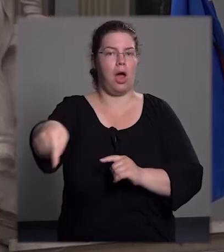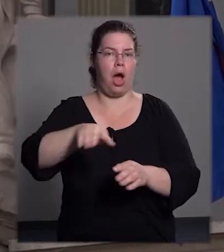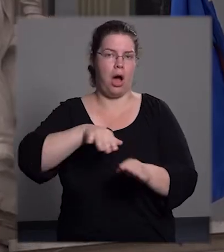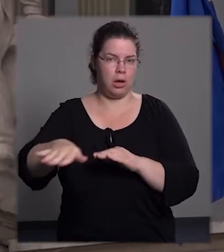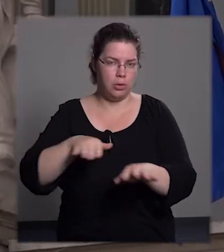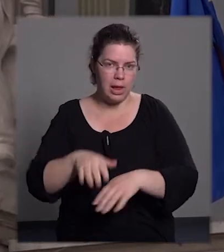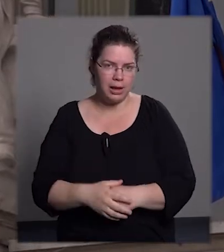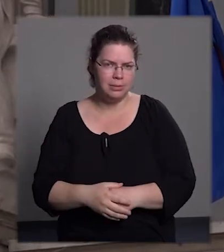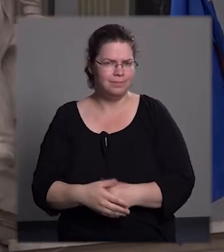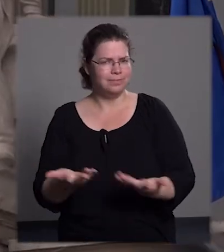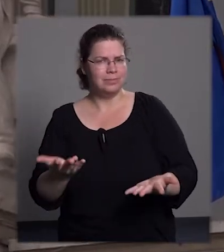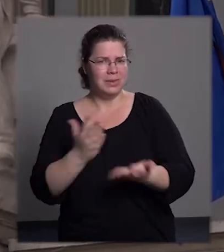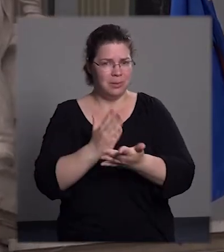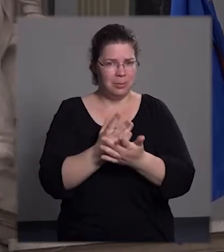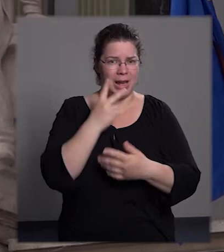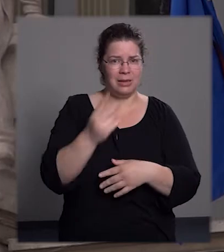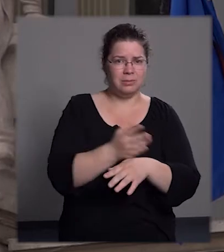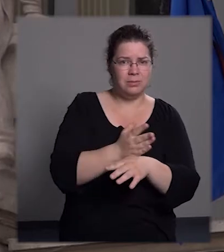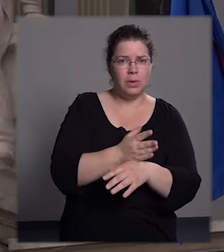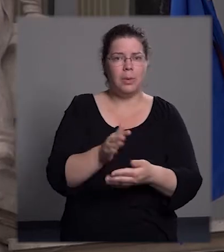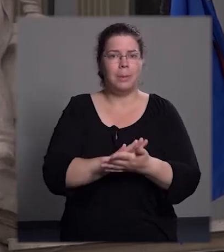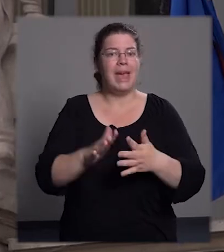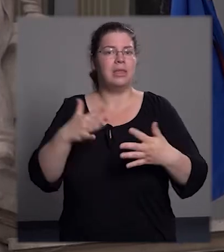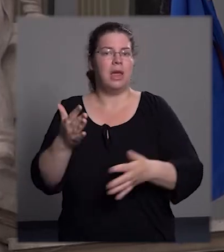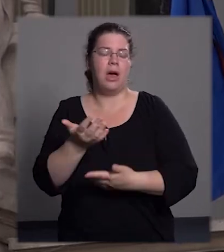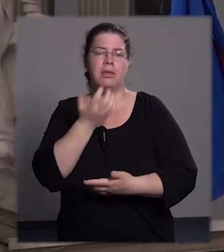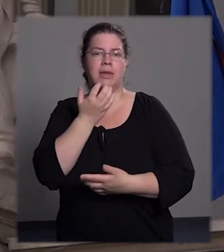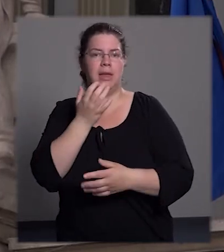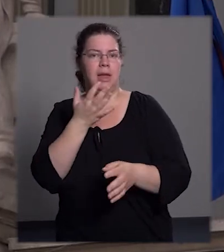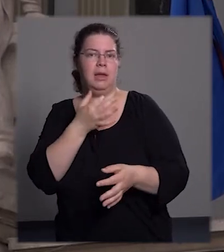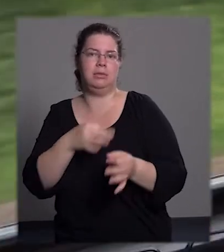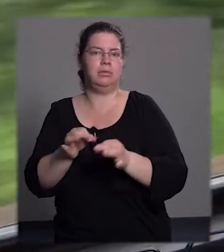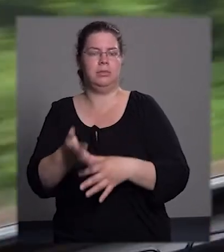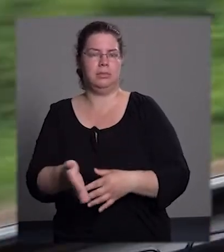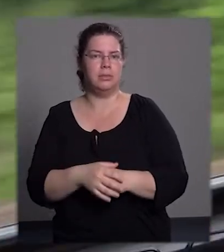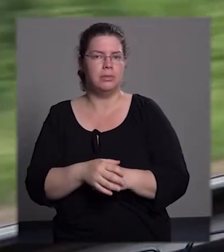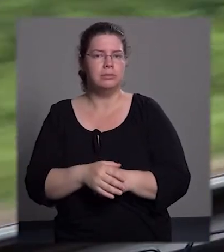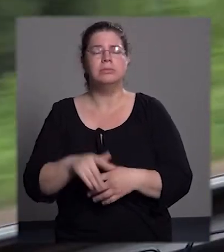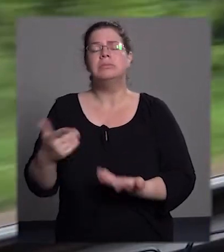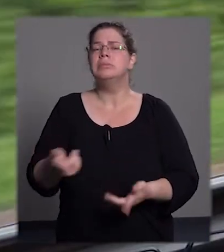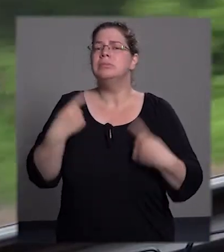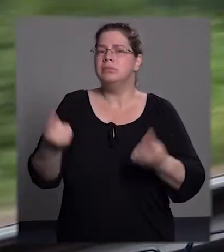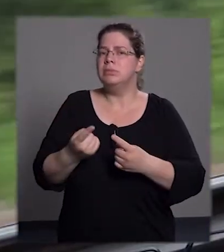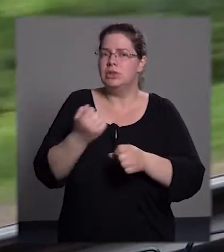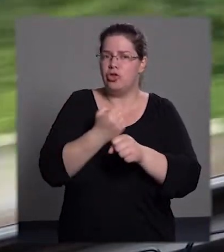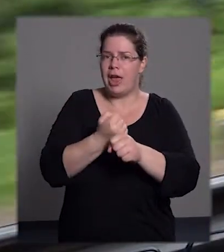már látszott-e, hogy milyen nagy igényeket elégít ki ez a vonal? Mi akkor készítettünk